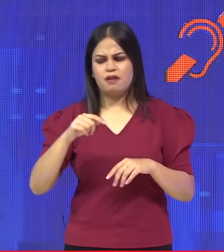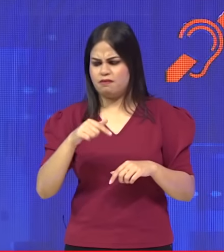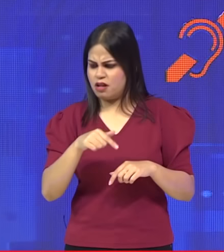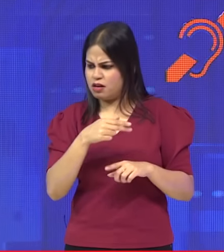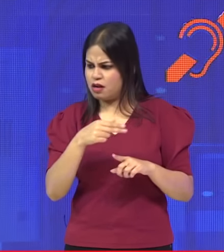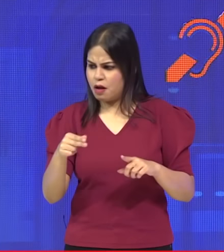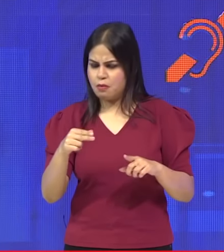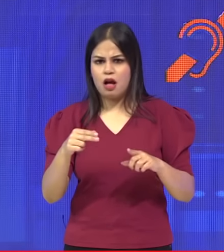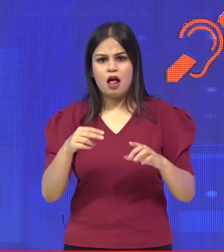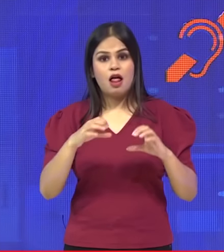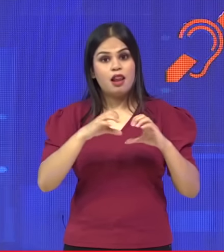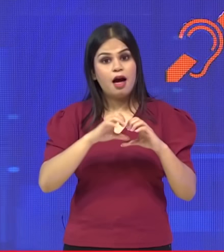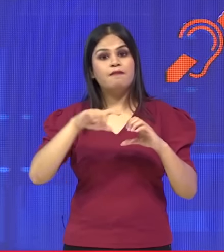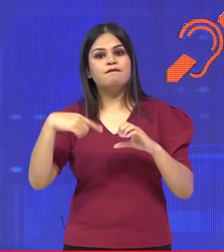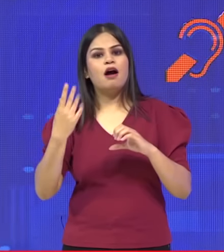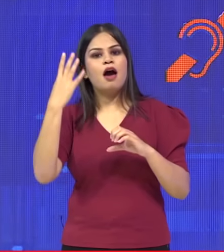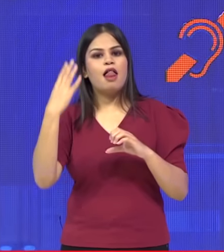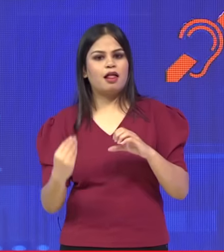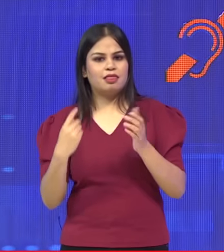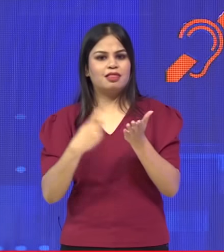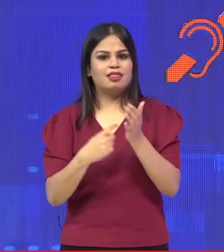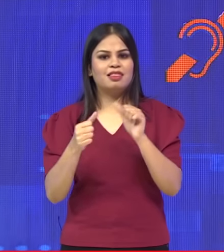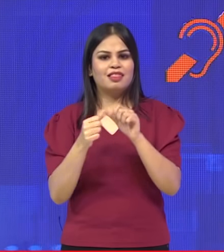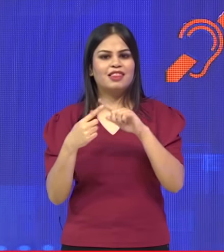लव रात्रि लव रात्रि